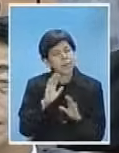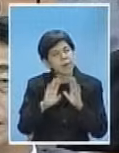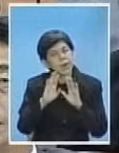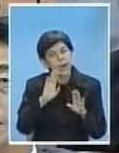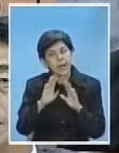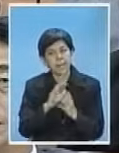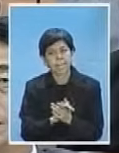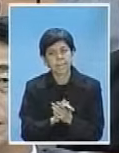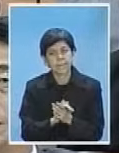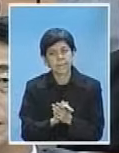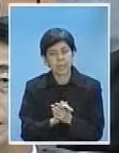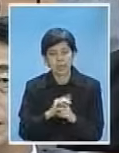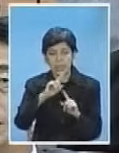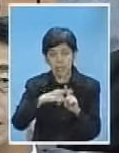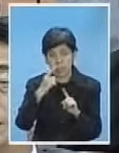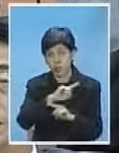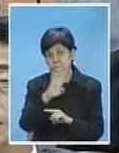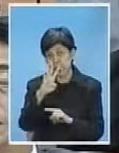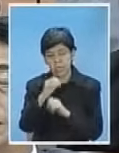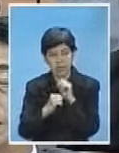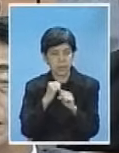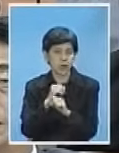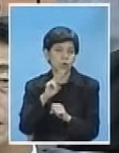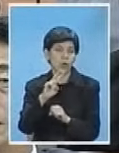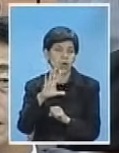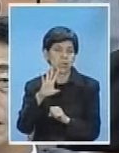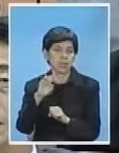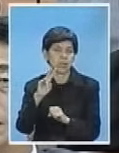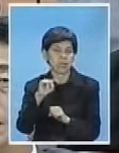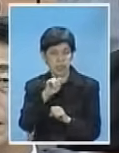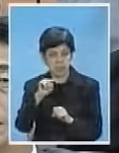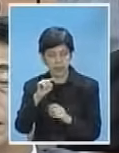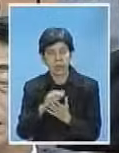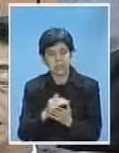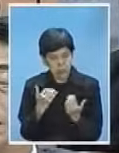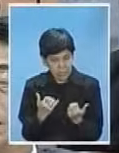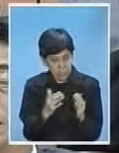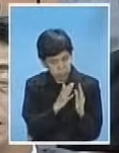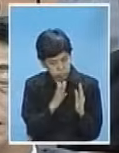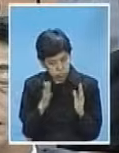แค่4มกราคม2547ถึง